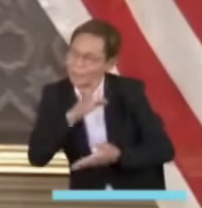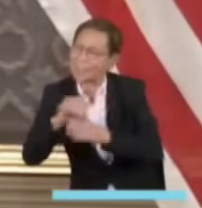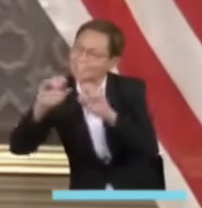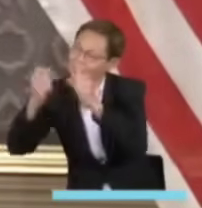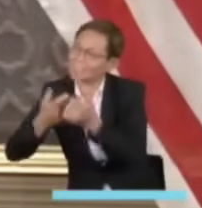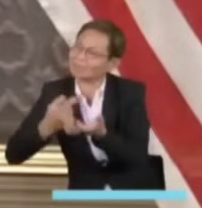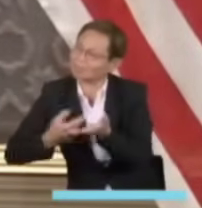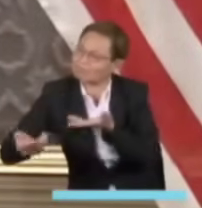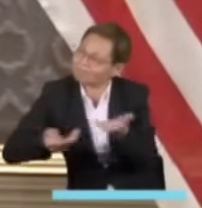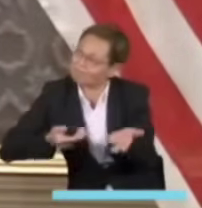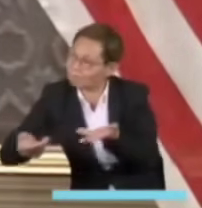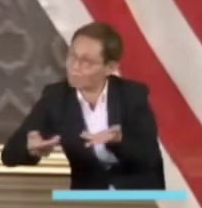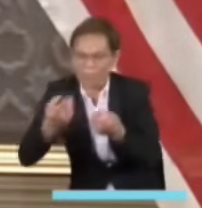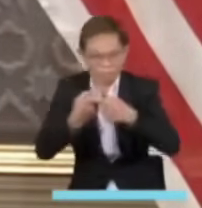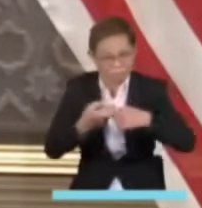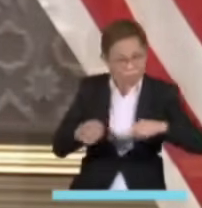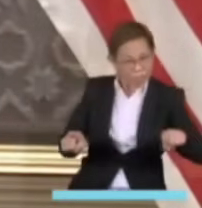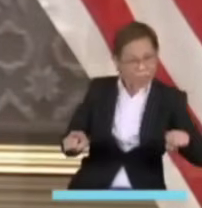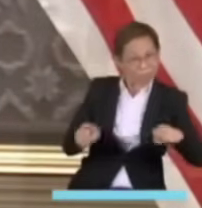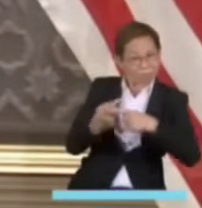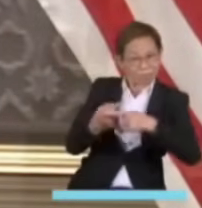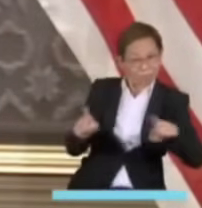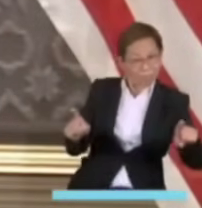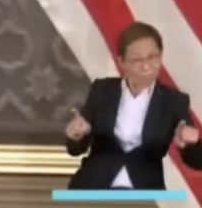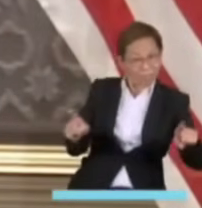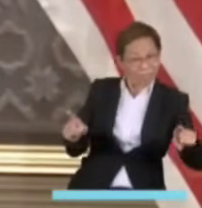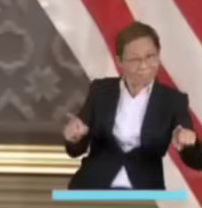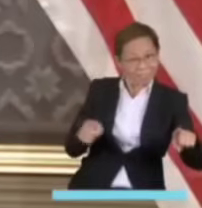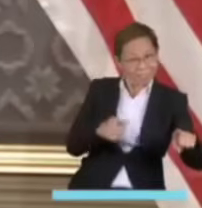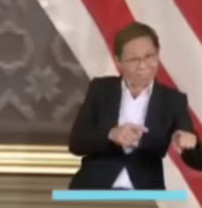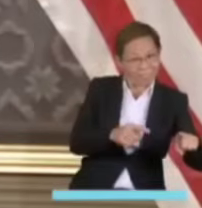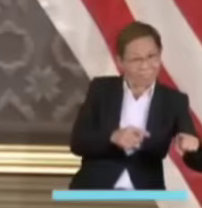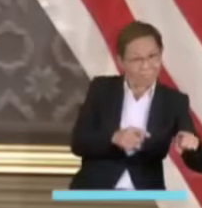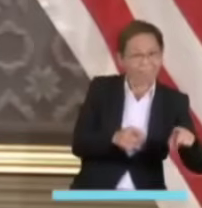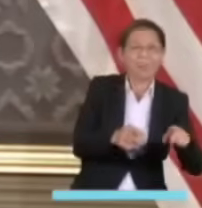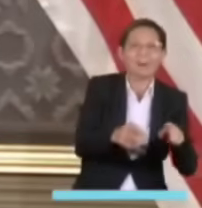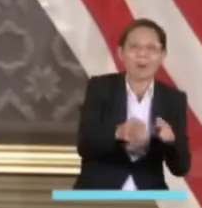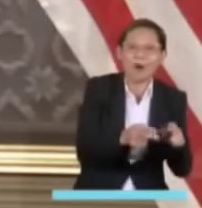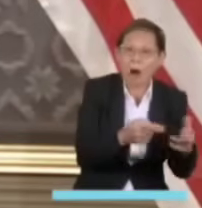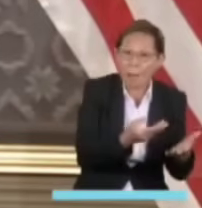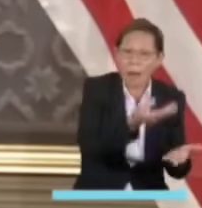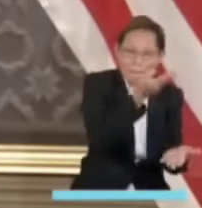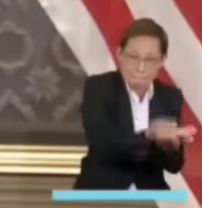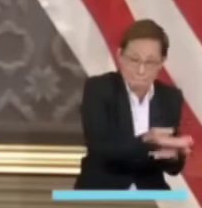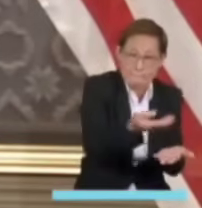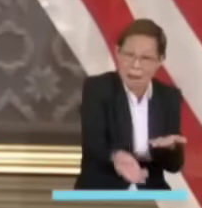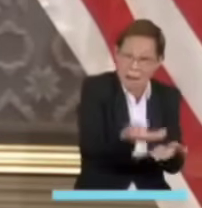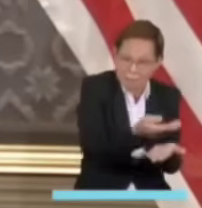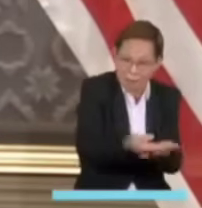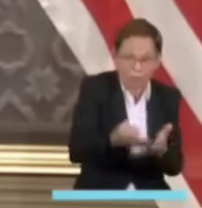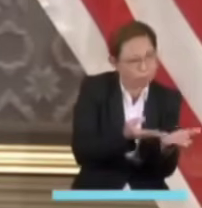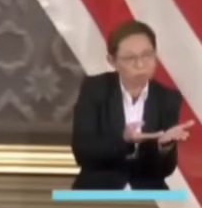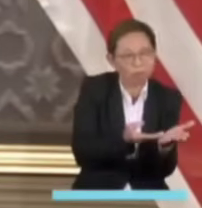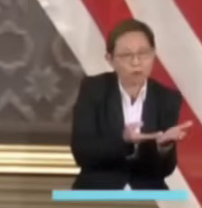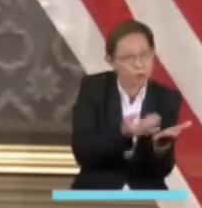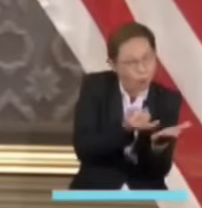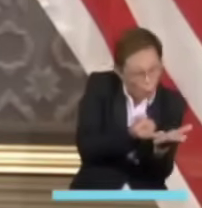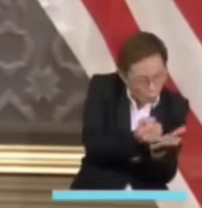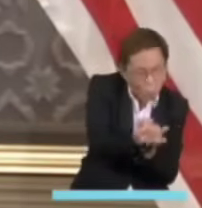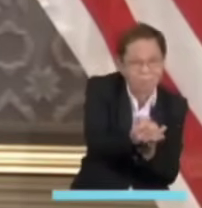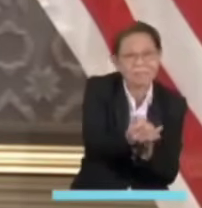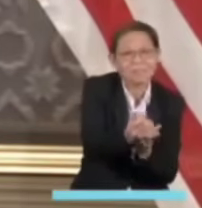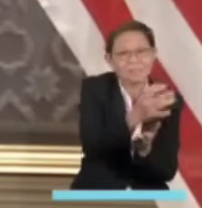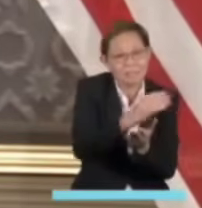dan syarikat, berbeza dengan urusan perolehan yang telus